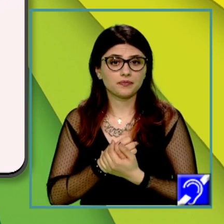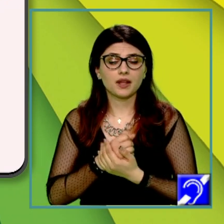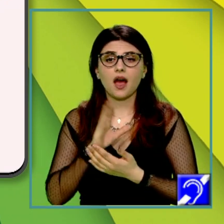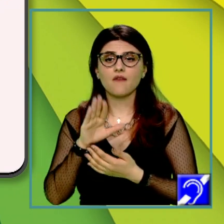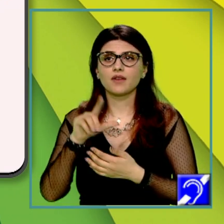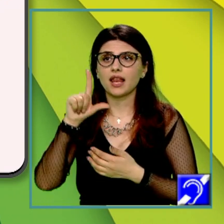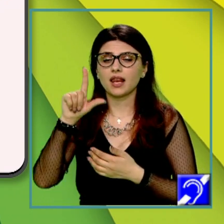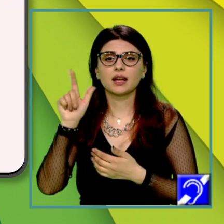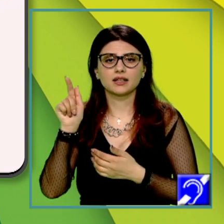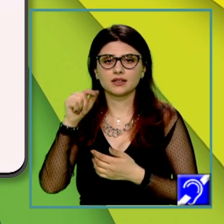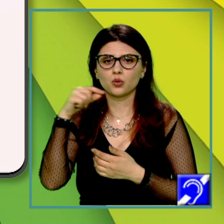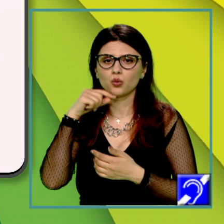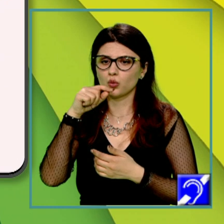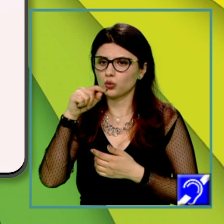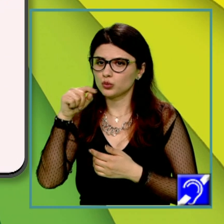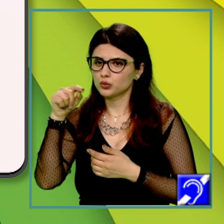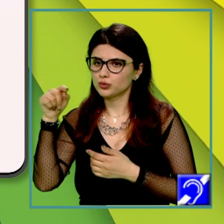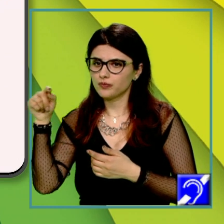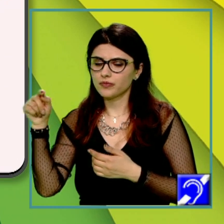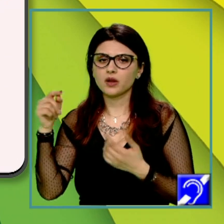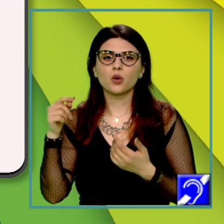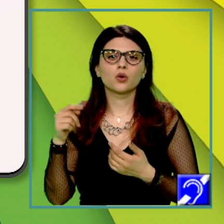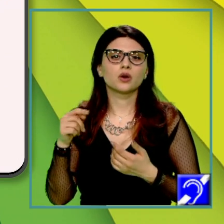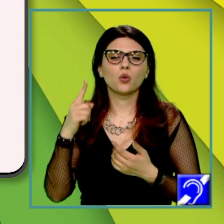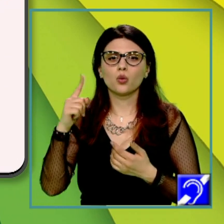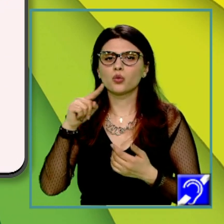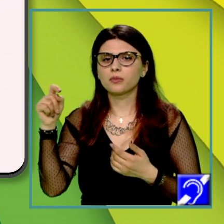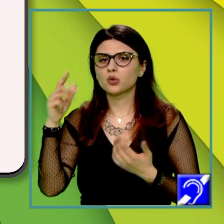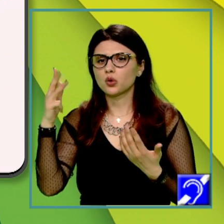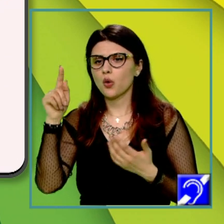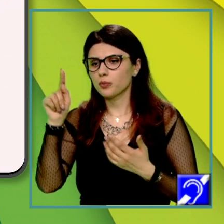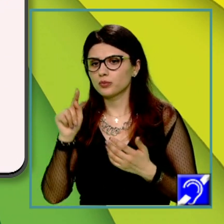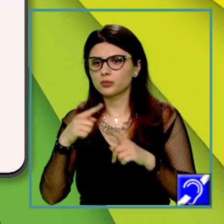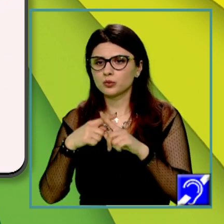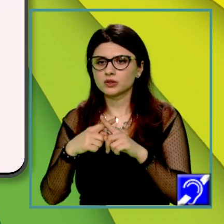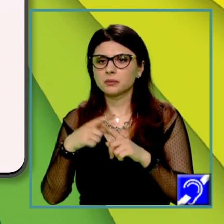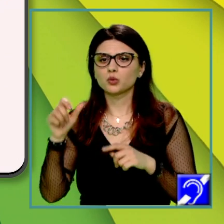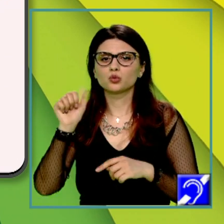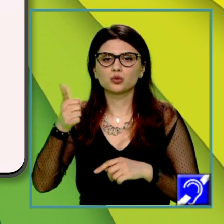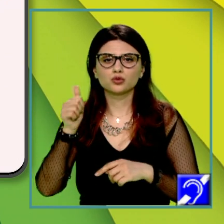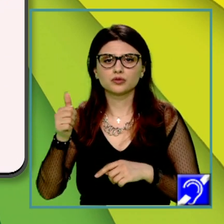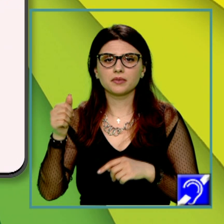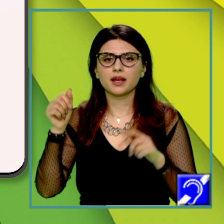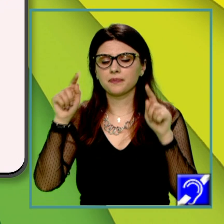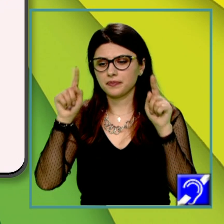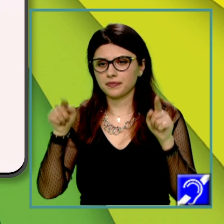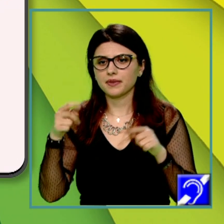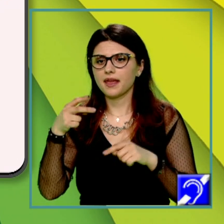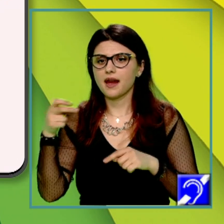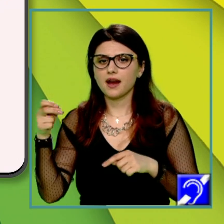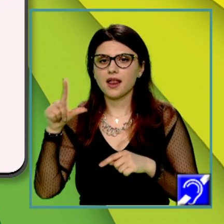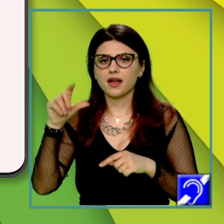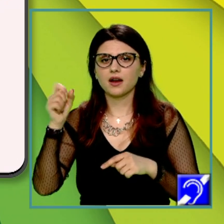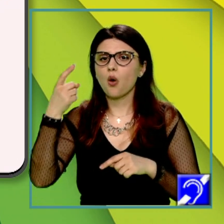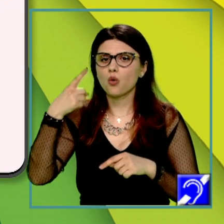din 1 minus 9 înmulțit cu minus 11 egal cu logaritmi în schimb el